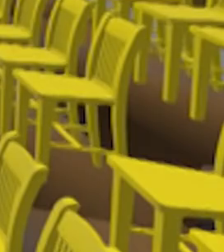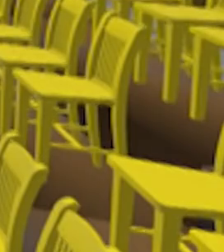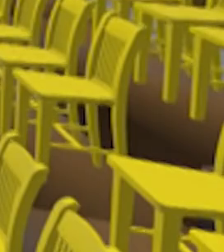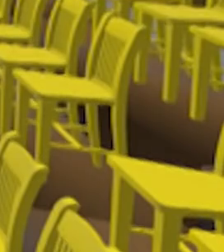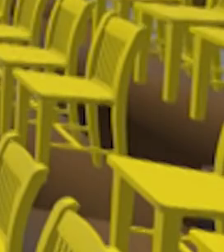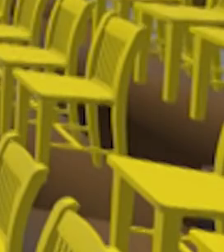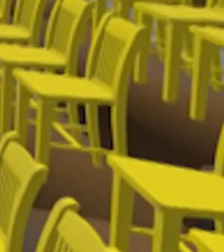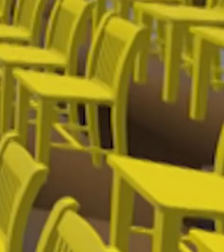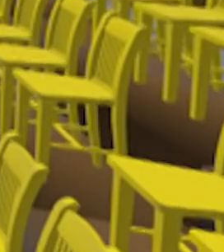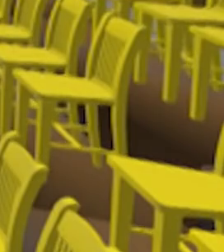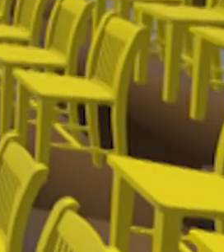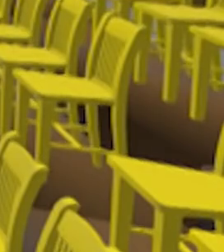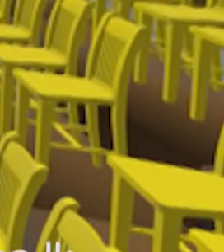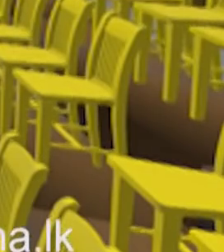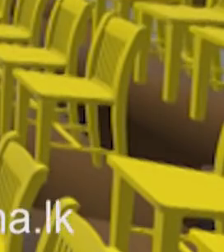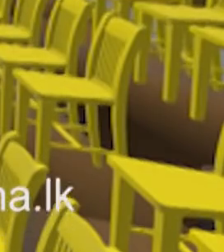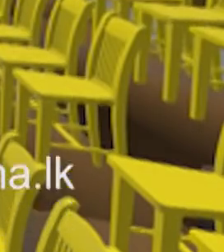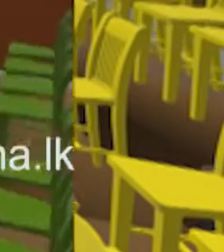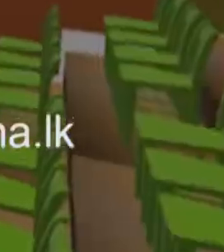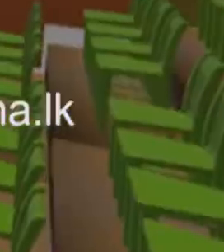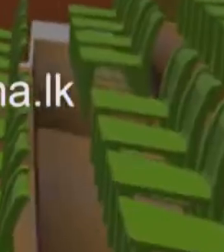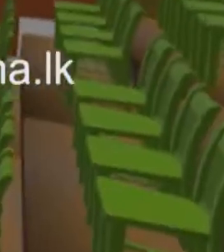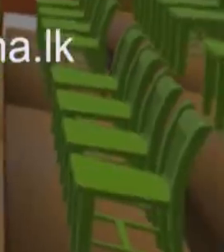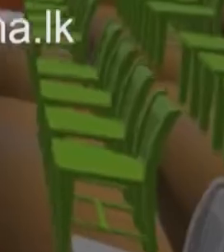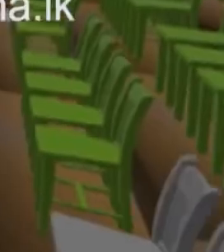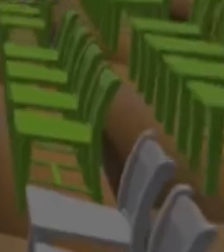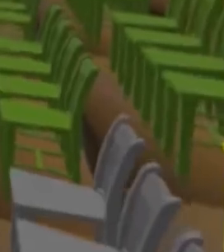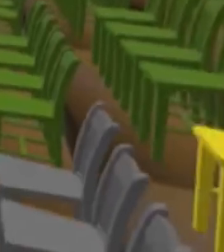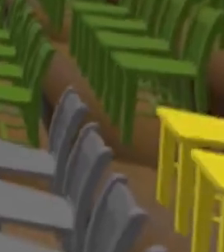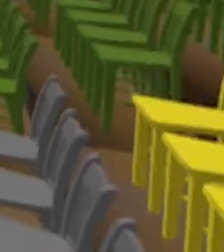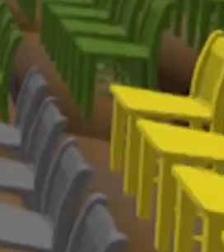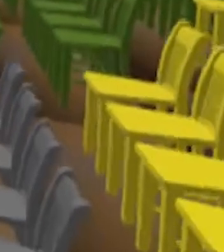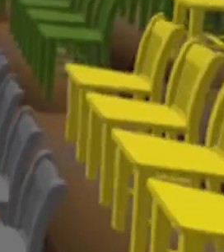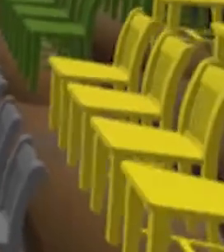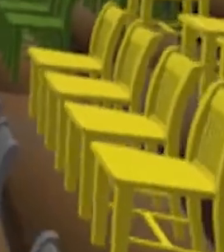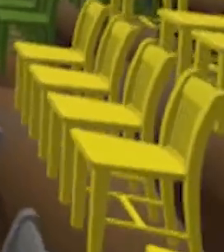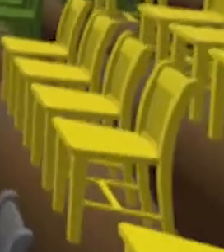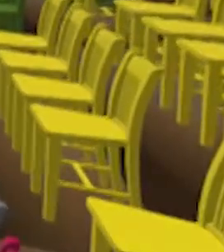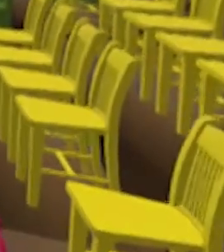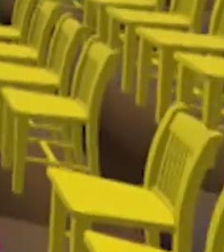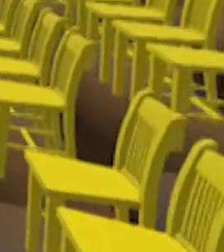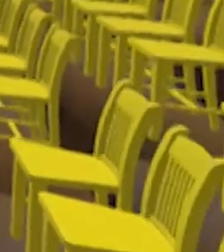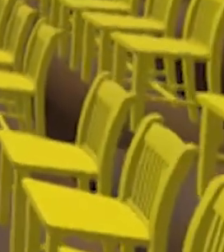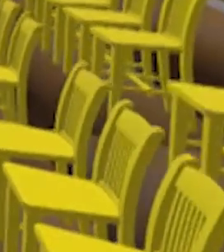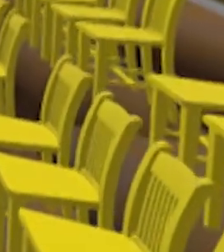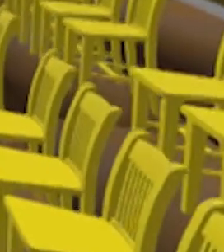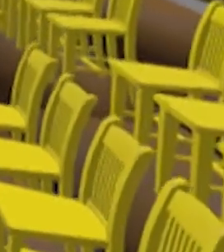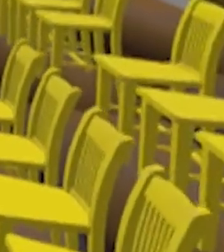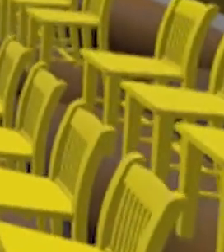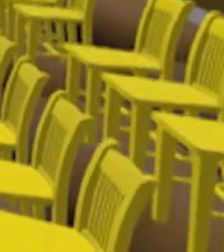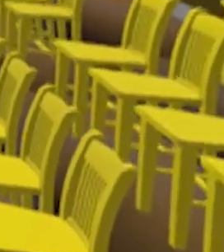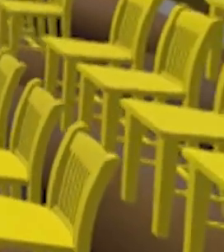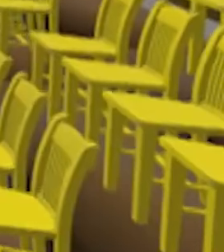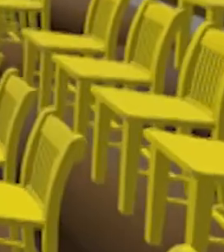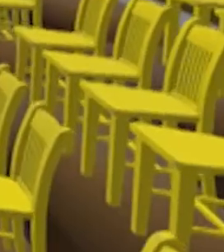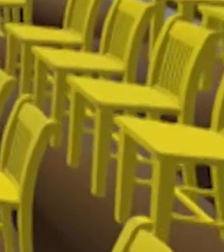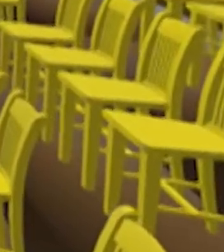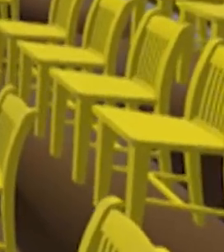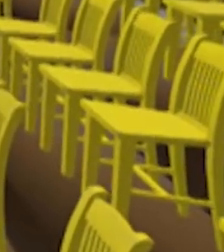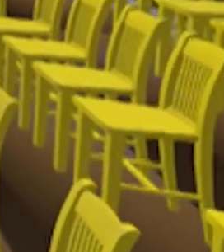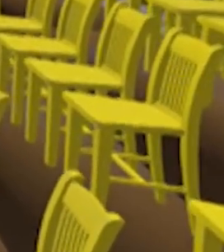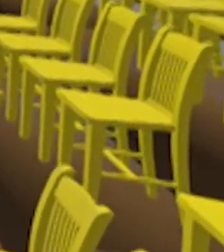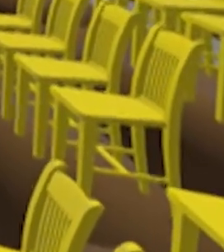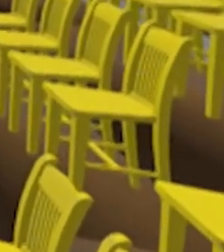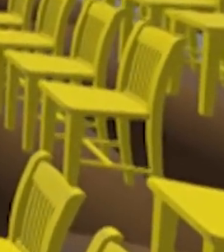පාර්ලිමේන්තු සභාගර්භයේ ආණ්ඩු පක්ෂයේ පසුපිලසුන්ගෙන සිටියා. එමෙන්ම මහින්දානන්ද අලුත්ගමගේ රෝහිත අබේගුණවර්ධන, එස්.එම්. චන්ද්‍රසේන, බන්දුල ගුණවර්ධන සහ